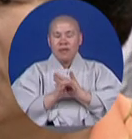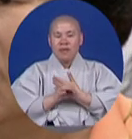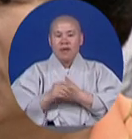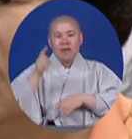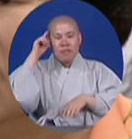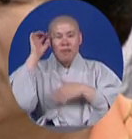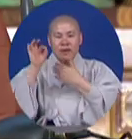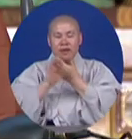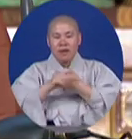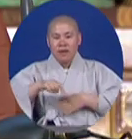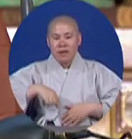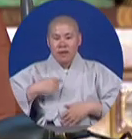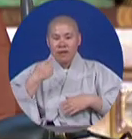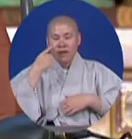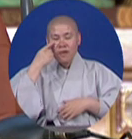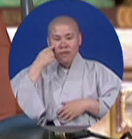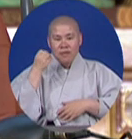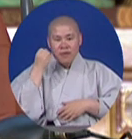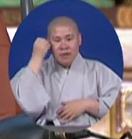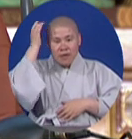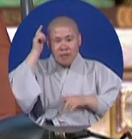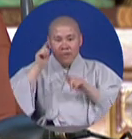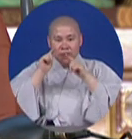눈을 보려고 한다면